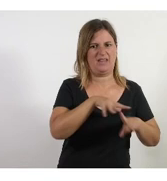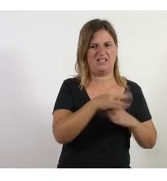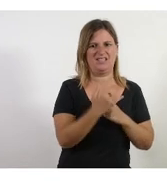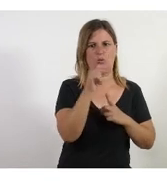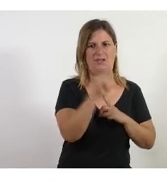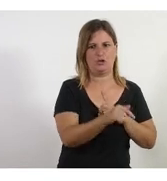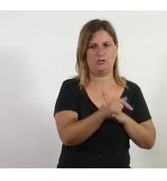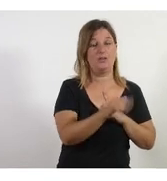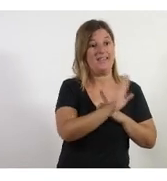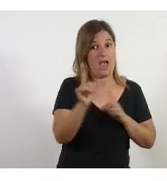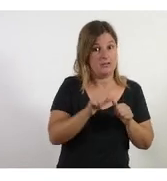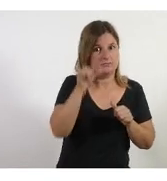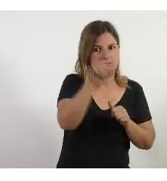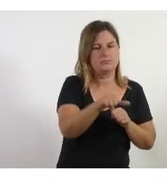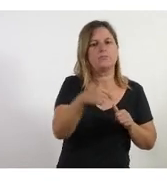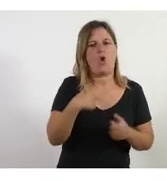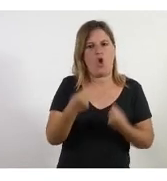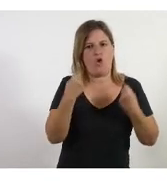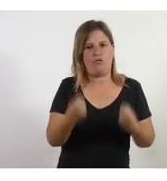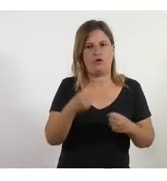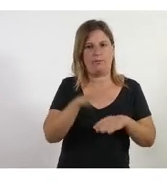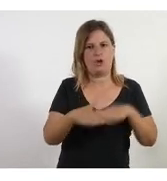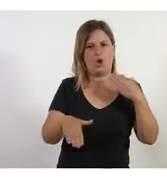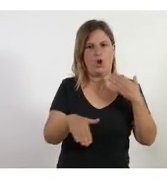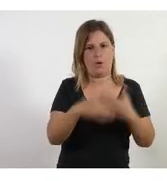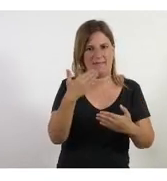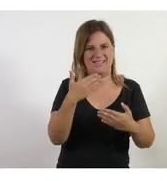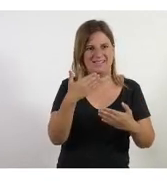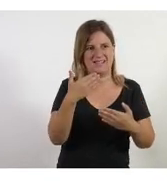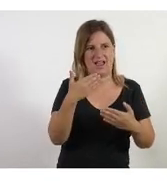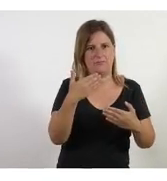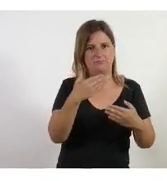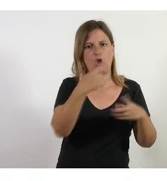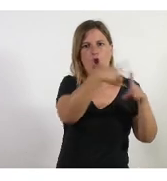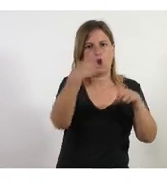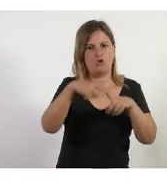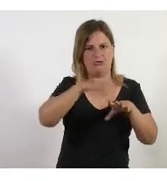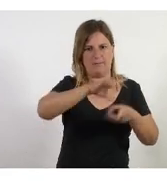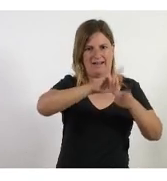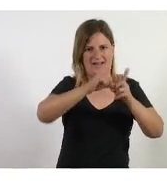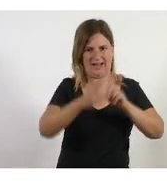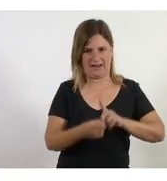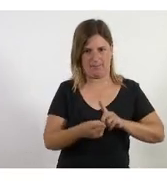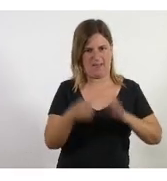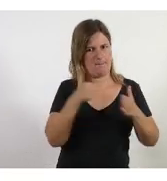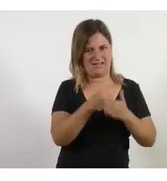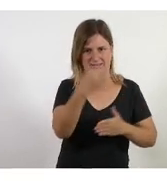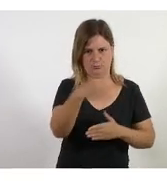l'acceptació, és quan tu tens la força per començar a fer el que estigui al teu abast per canviar.